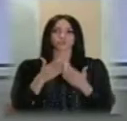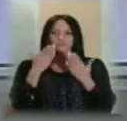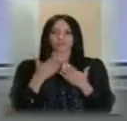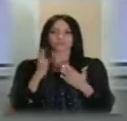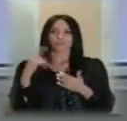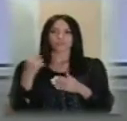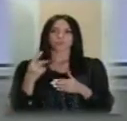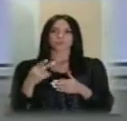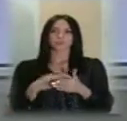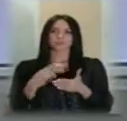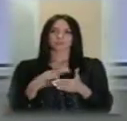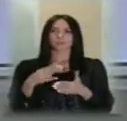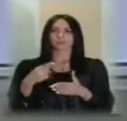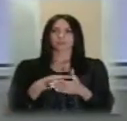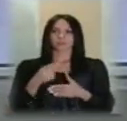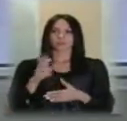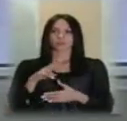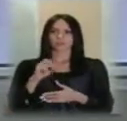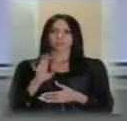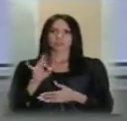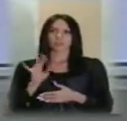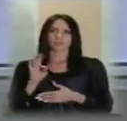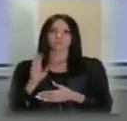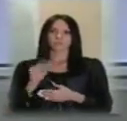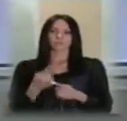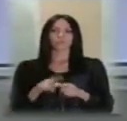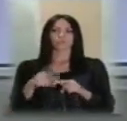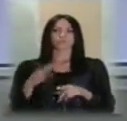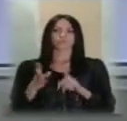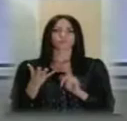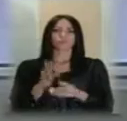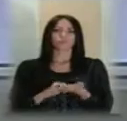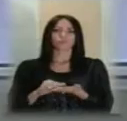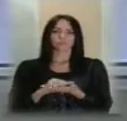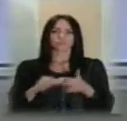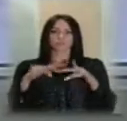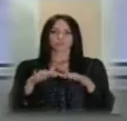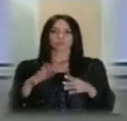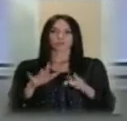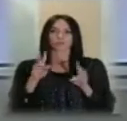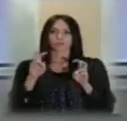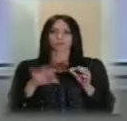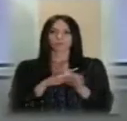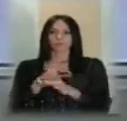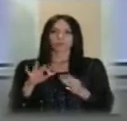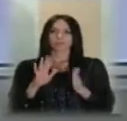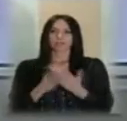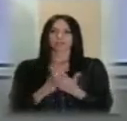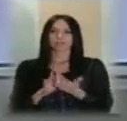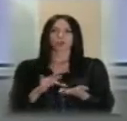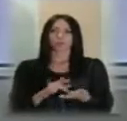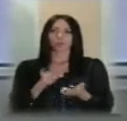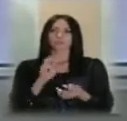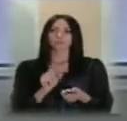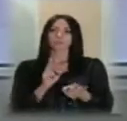Бориса Лавриньова. Це четвертий захід, який проходить в рамках проєкту «Літературний тур Херсонщиною. Книгомандри». На зустрічі побувала